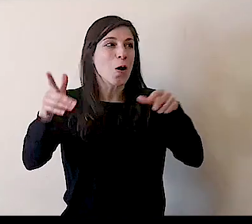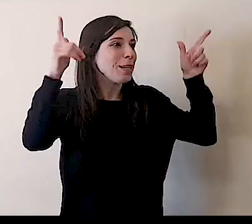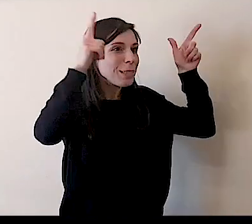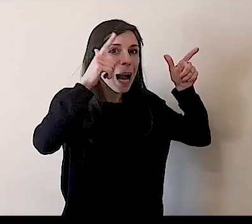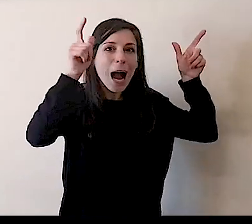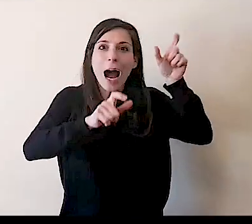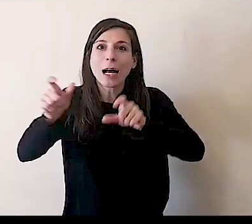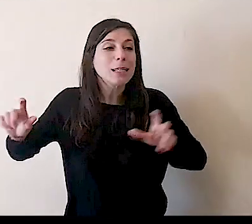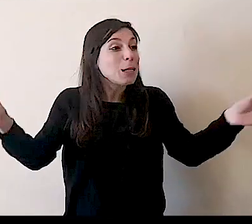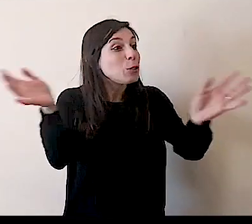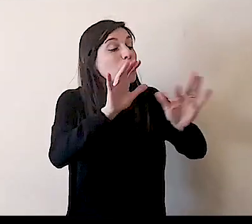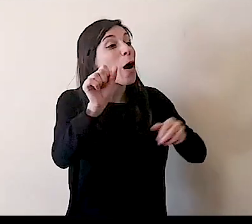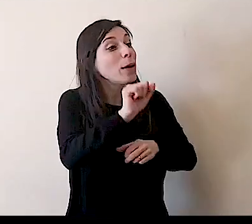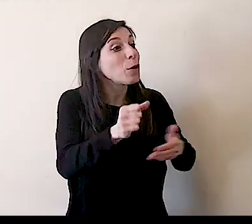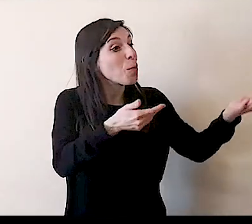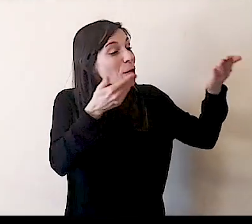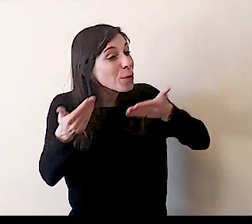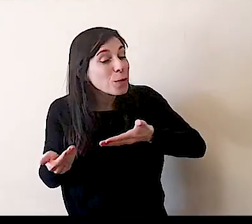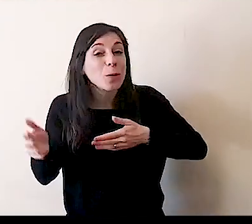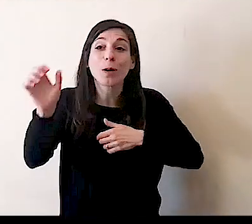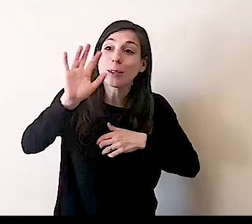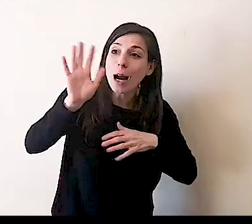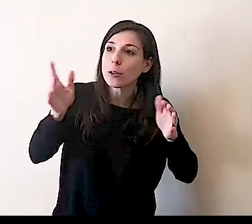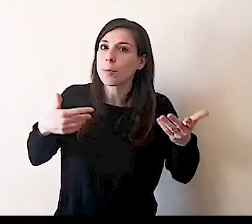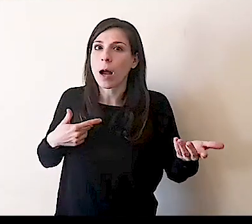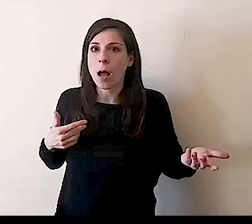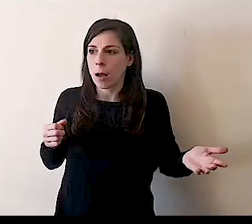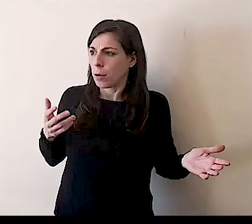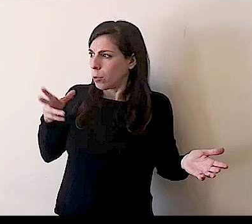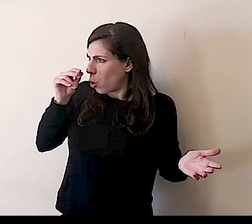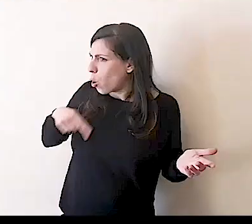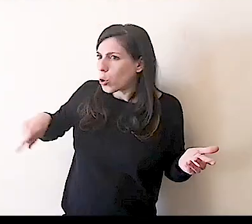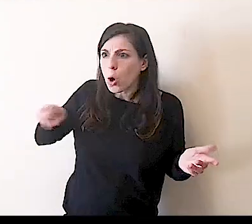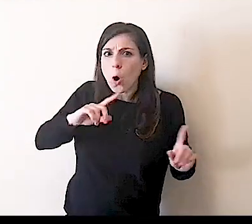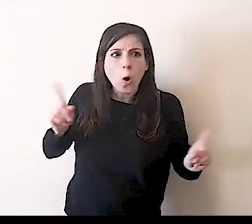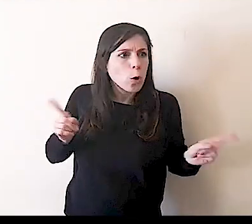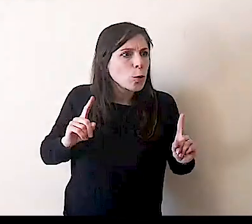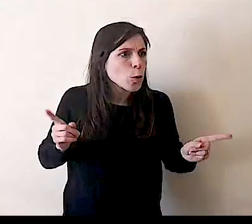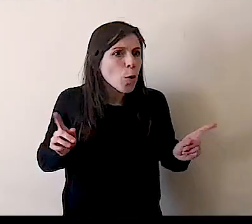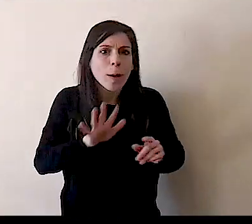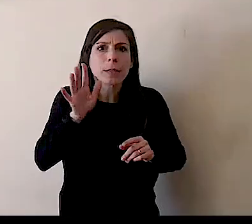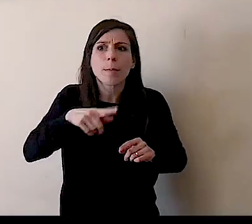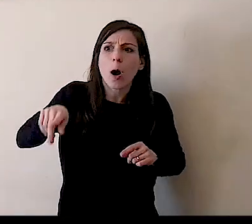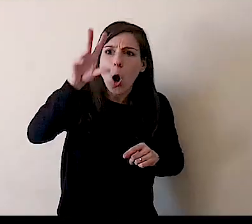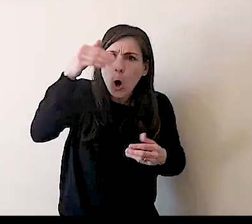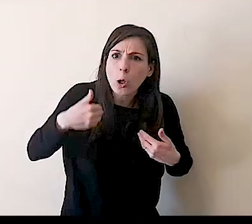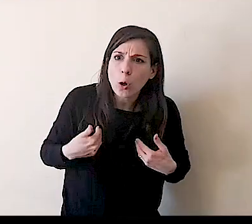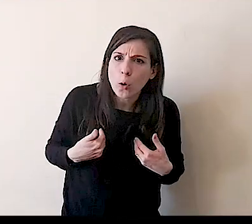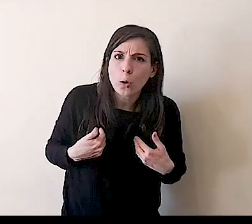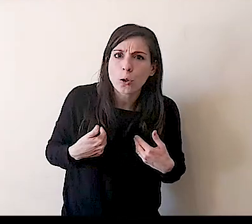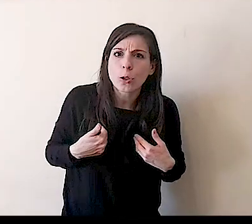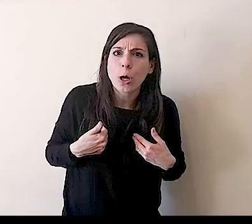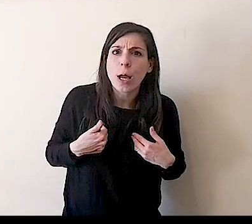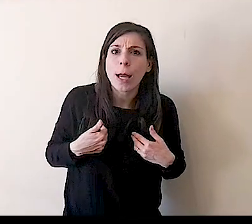benvenuto ciao andrea e lui però non conosceva tutti ma tutti sembravano conoscerlo perché nel